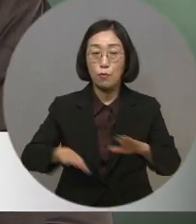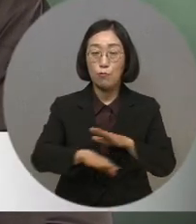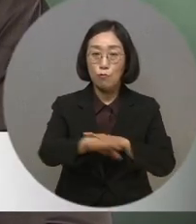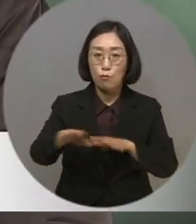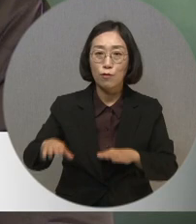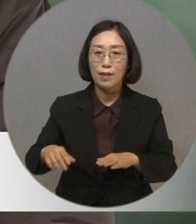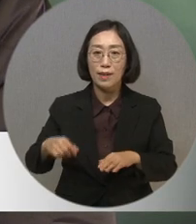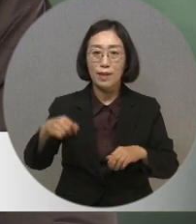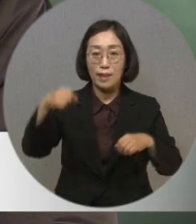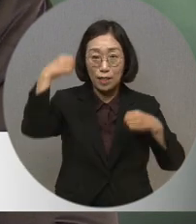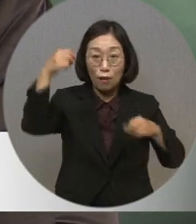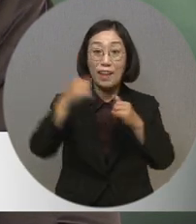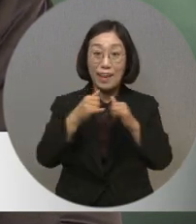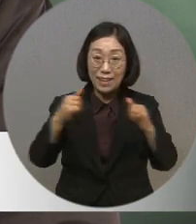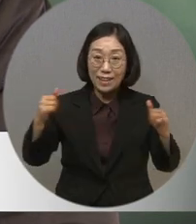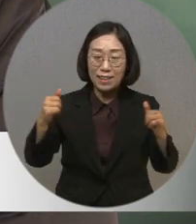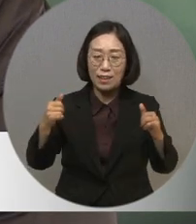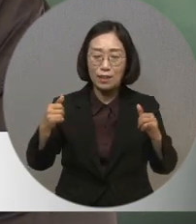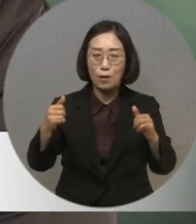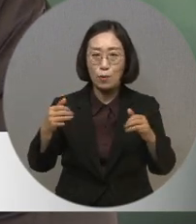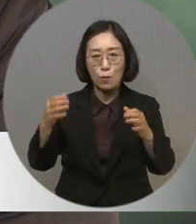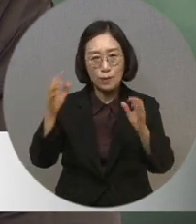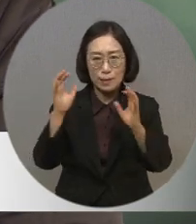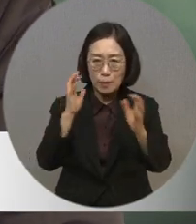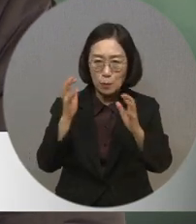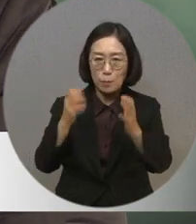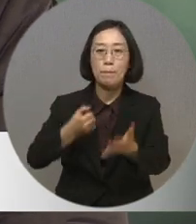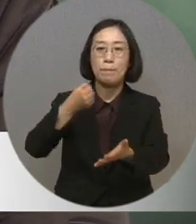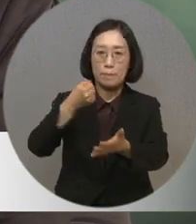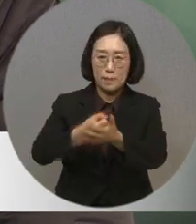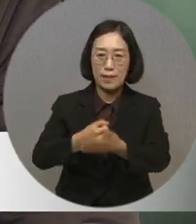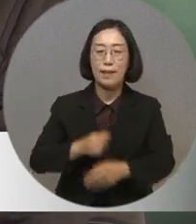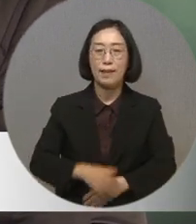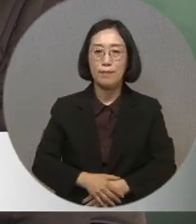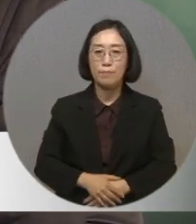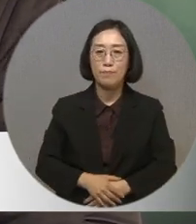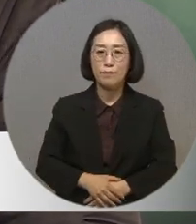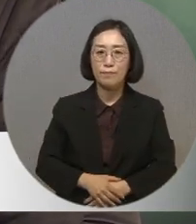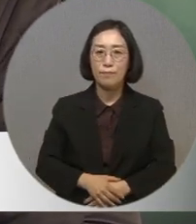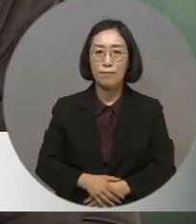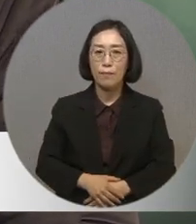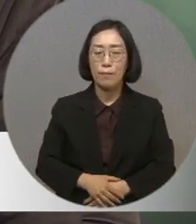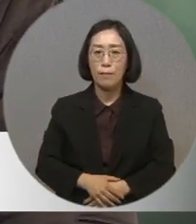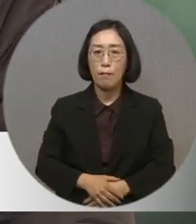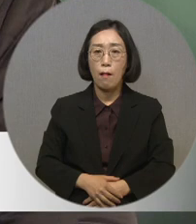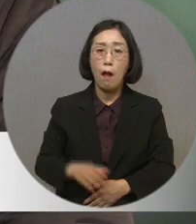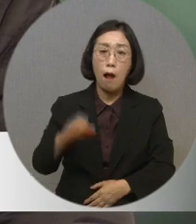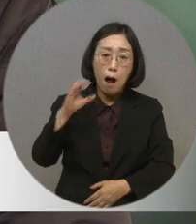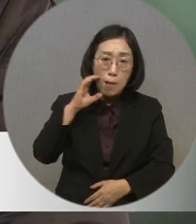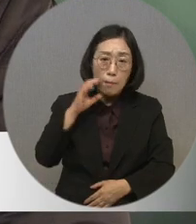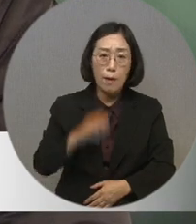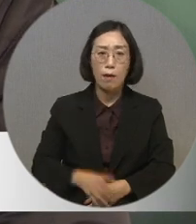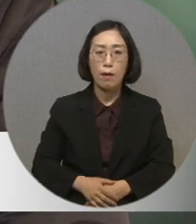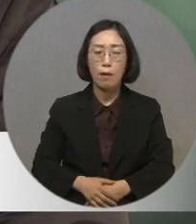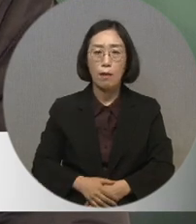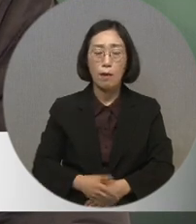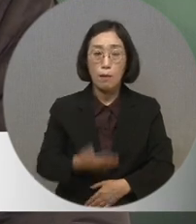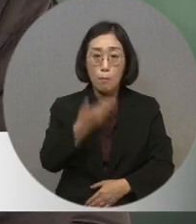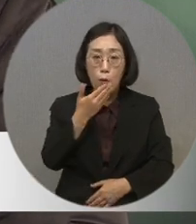연예인끼리 서로 의견을 모았어요. 어디 가나 커피숍 가나